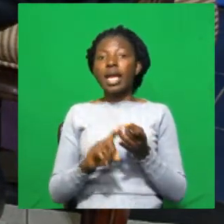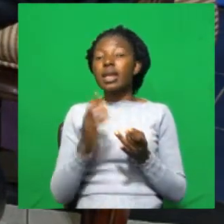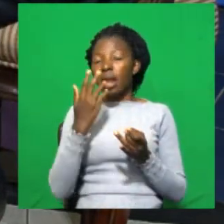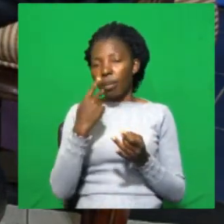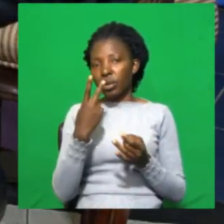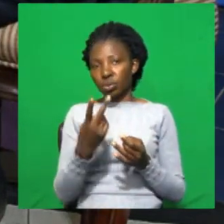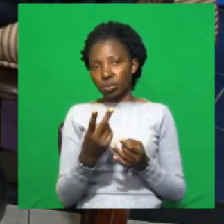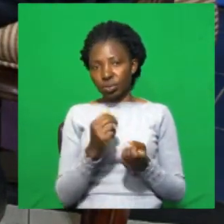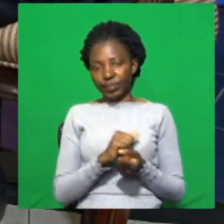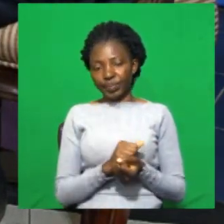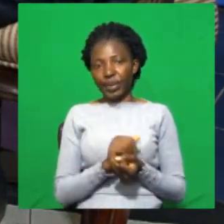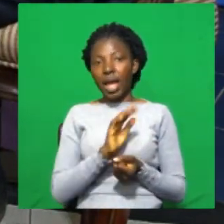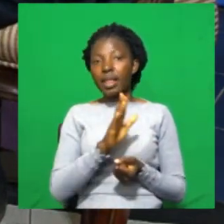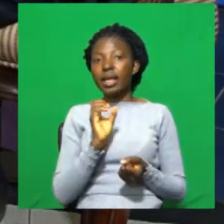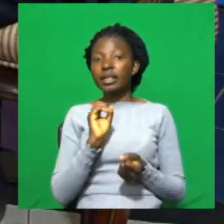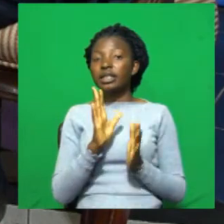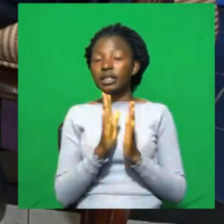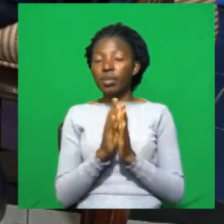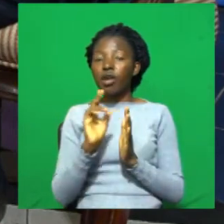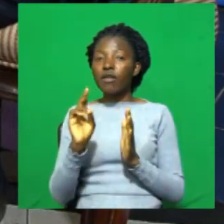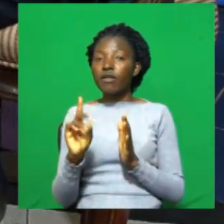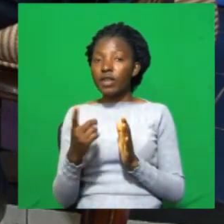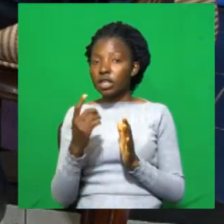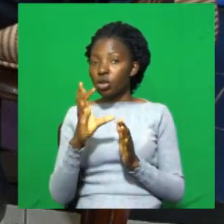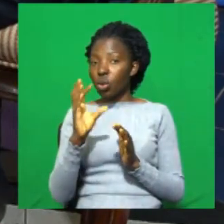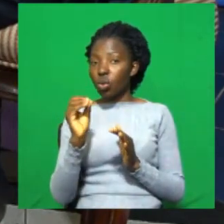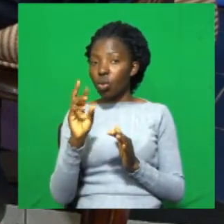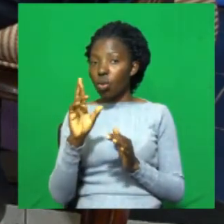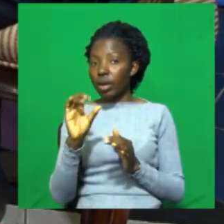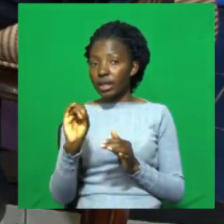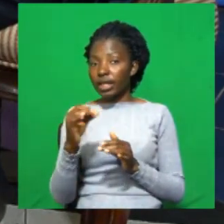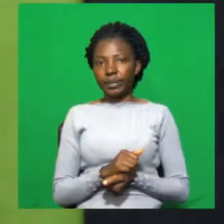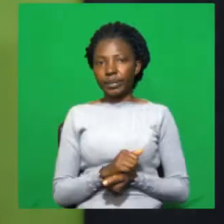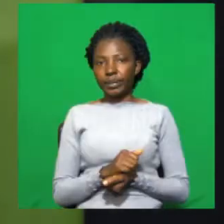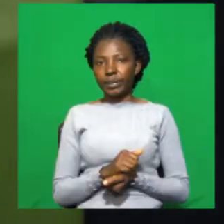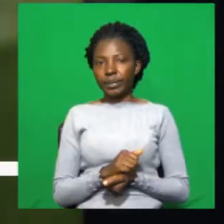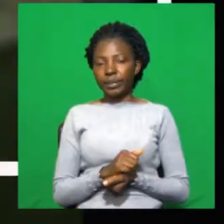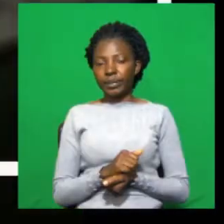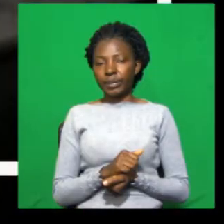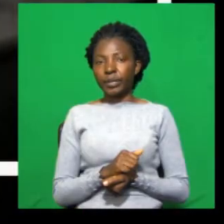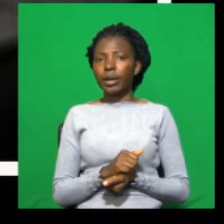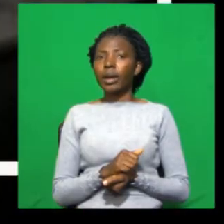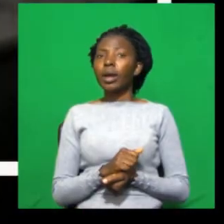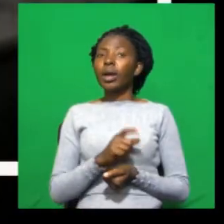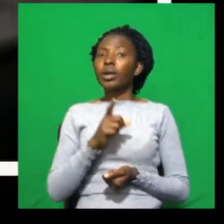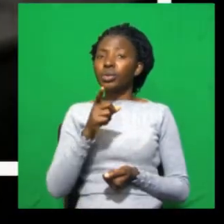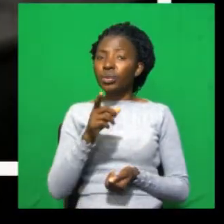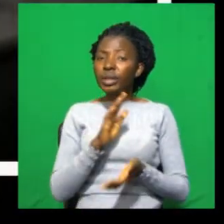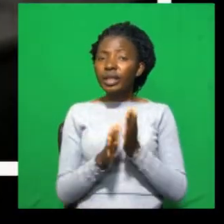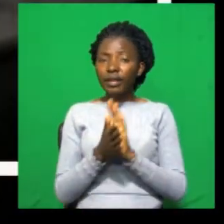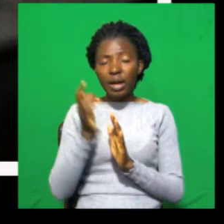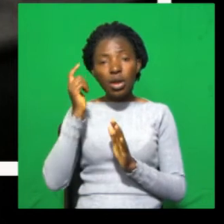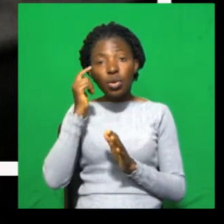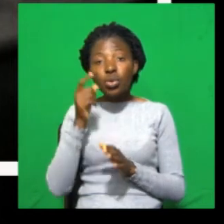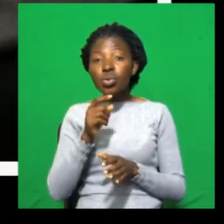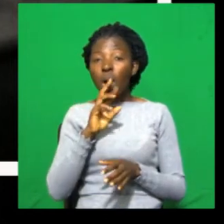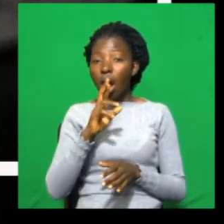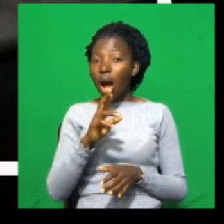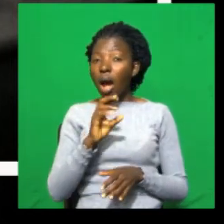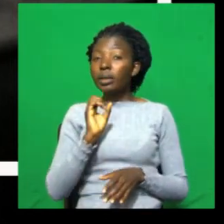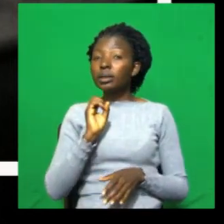temberi neBhaibheri pana vaKorinde wekutanga 3 vhesi ya16. Ko hamuzivi kuti muri